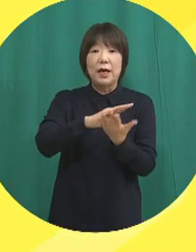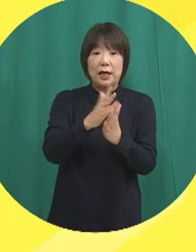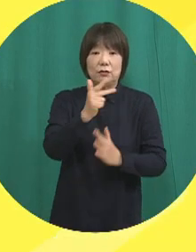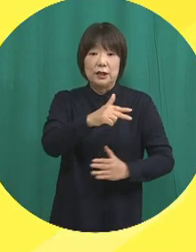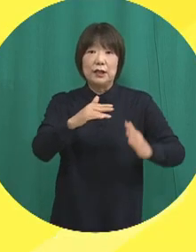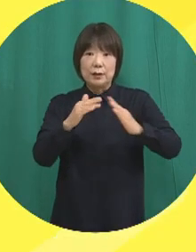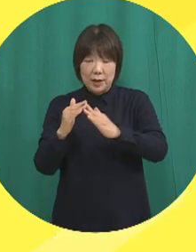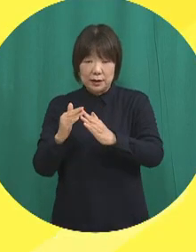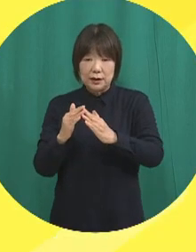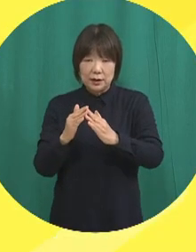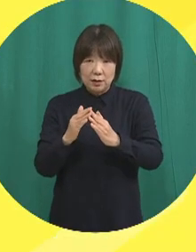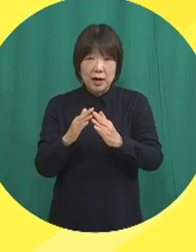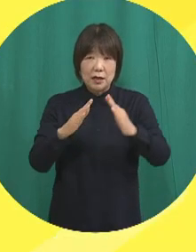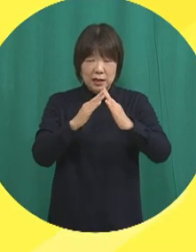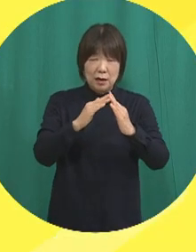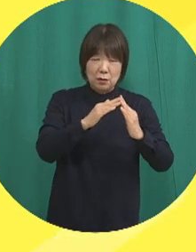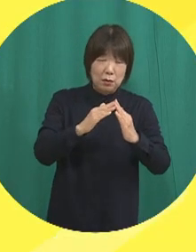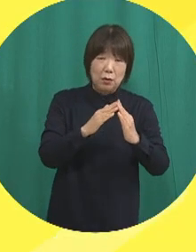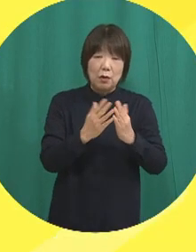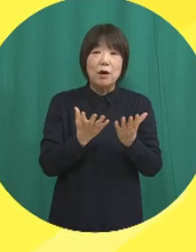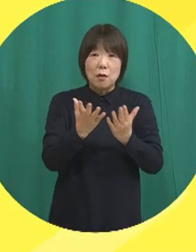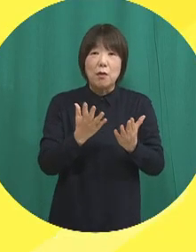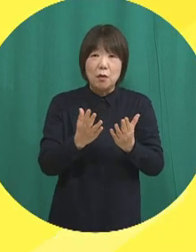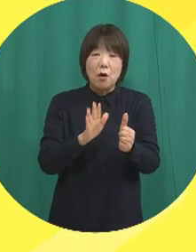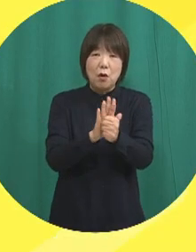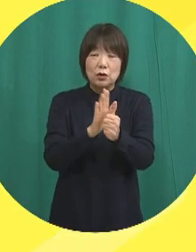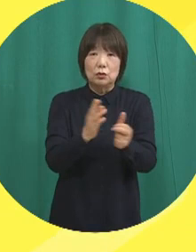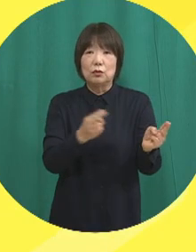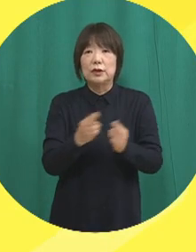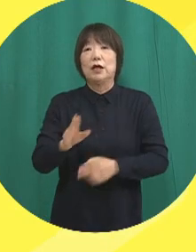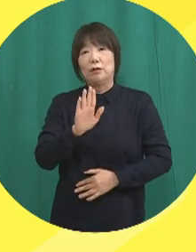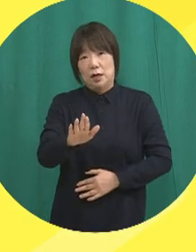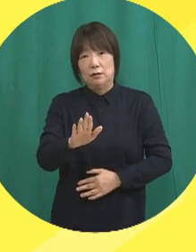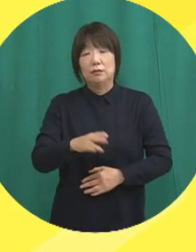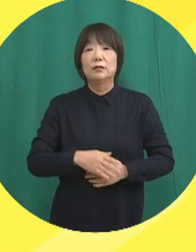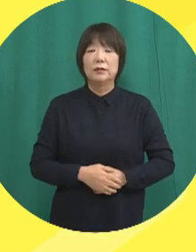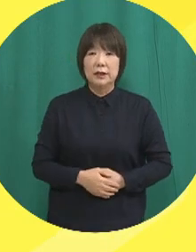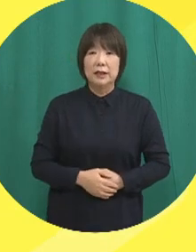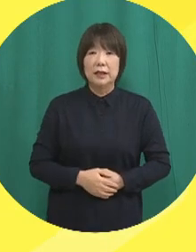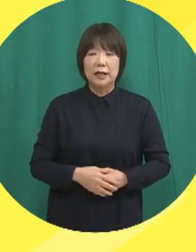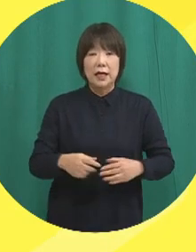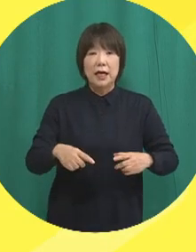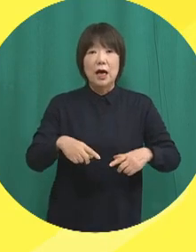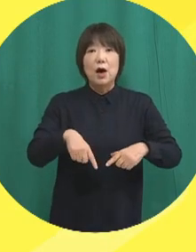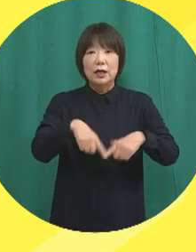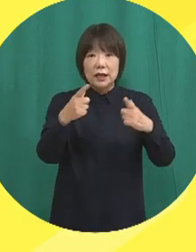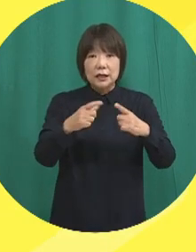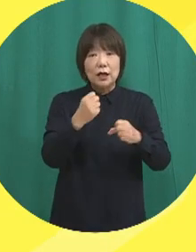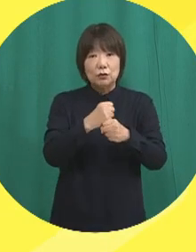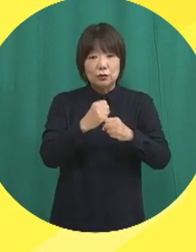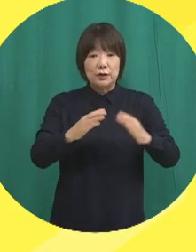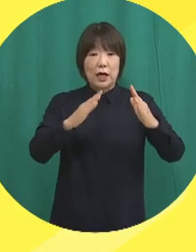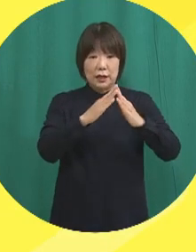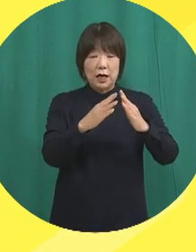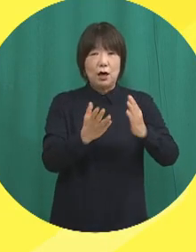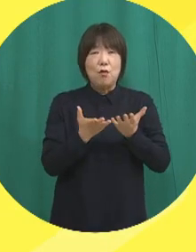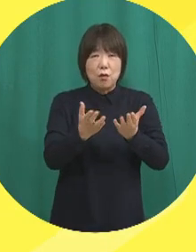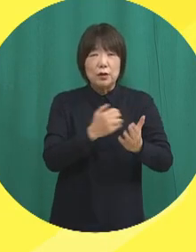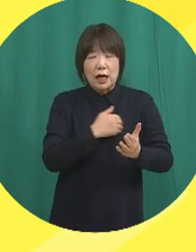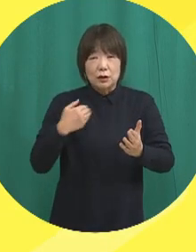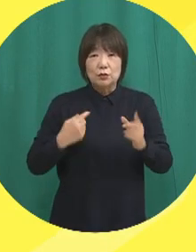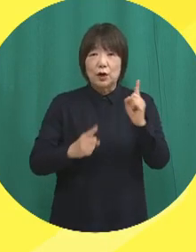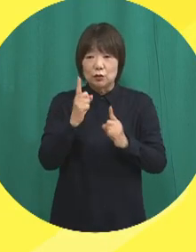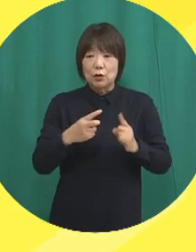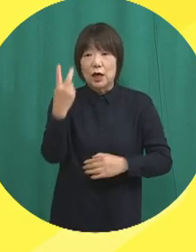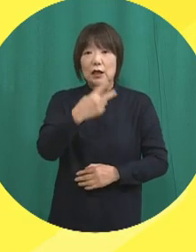では耐震化にかかる補助制度をご用意しております。対象の木造住宅では耐震診断は3000円から